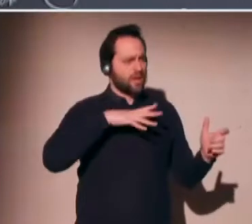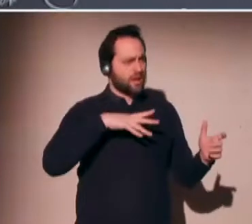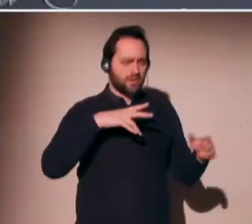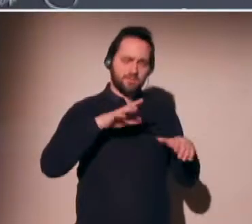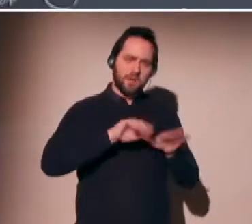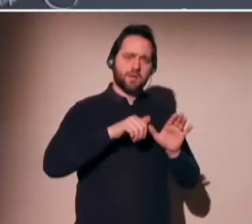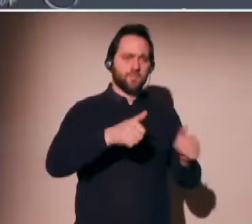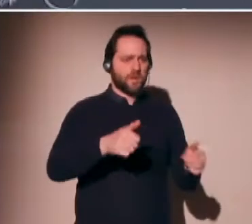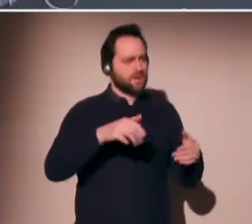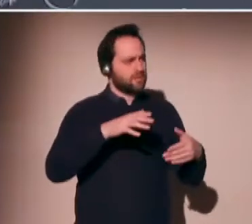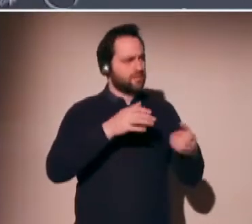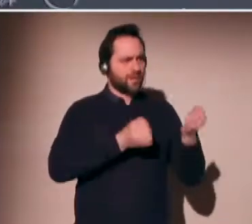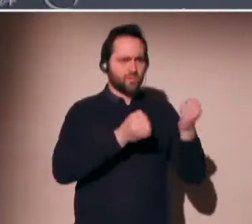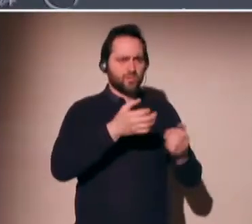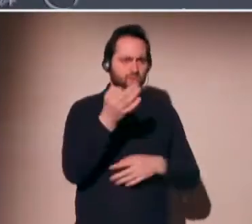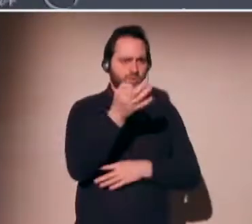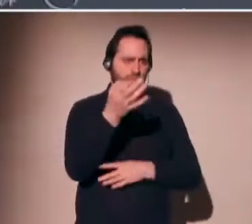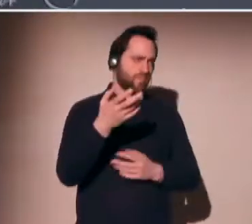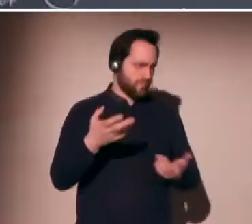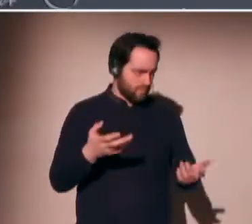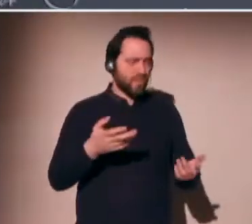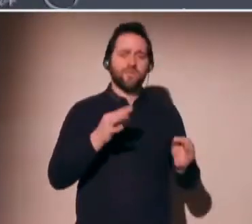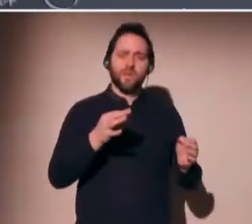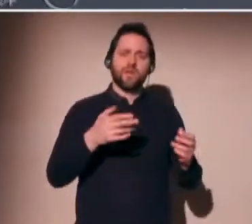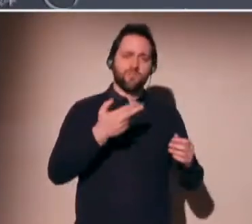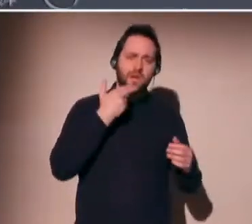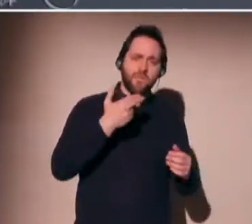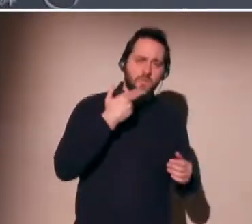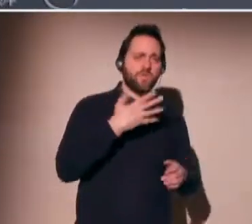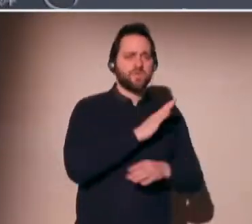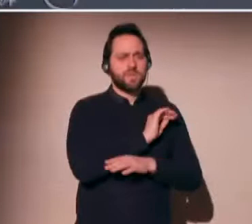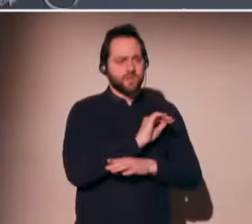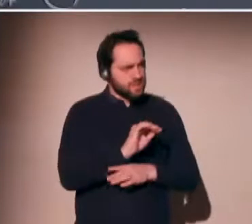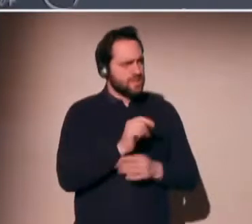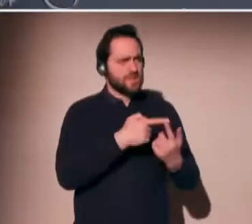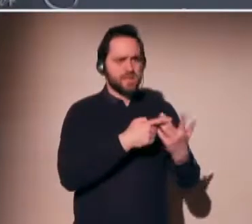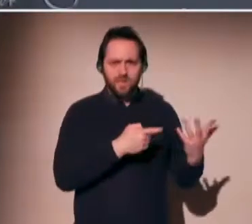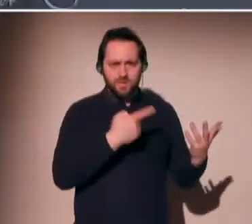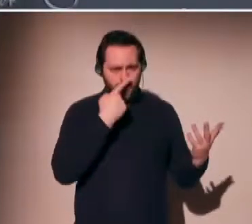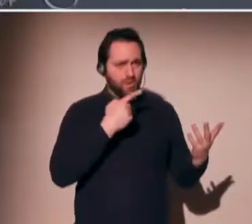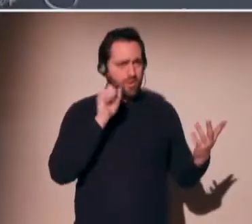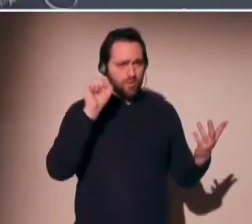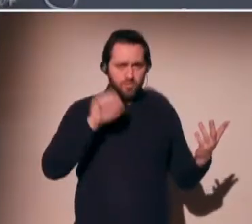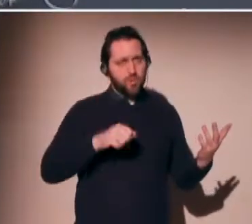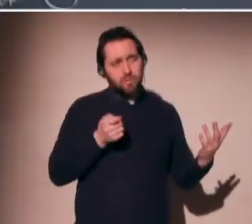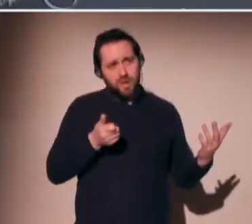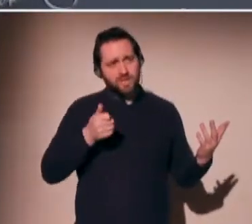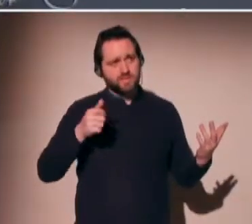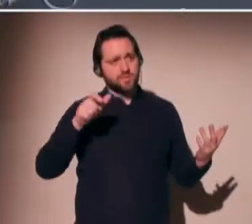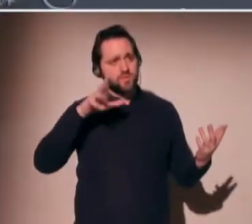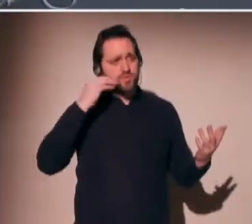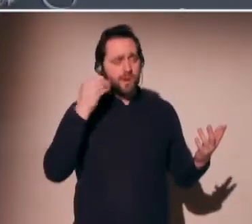de sécurité qui rendrait presque ces voitures utilisables par les utilisateurs lambda. Un éclairage un peu différent. Je n'ai